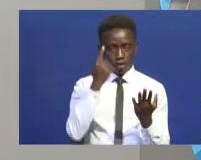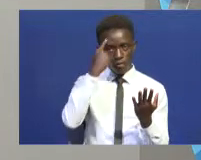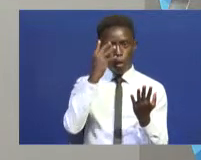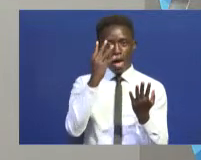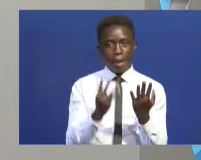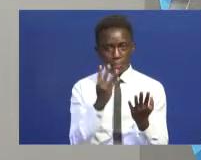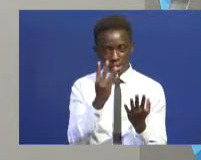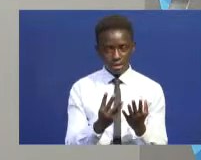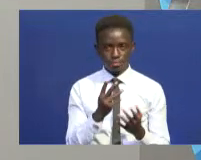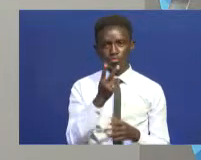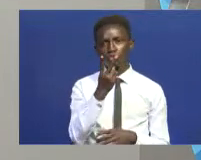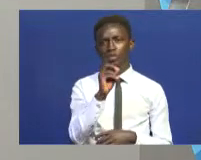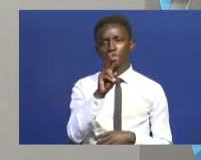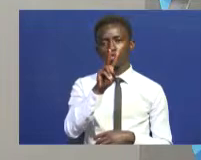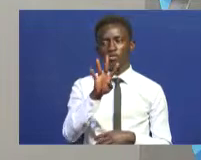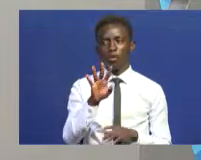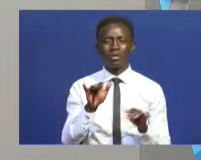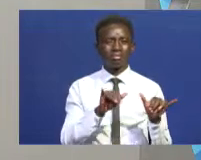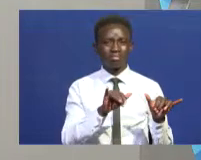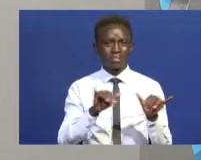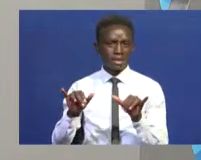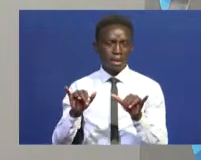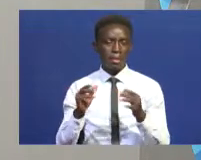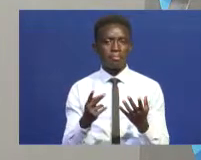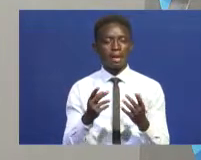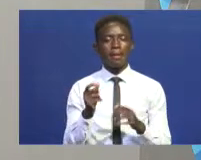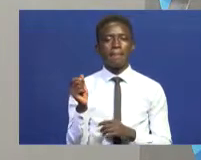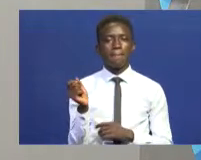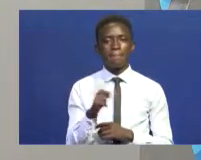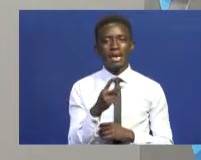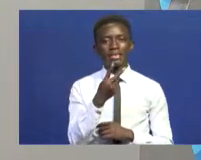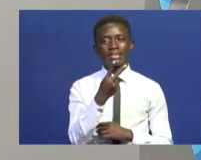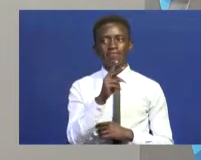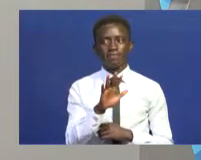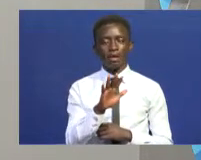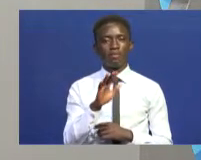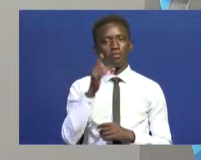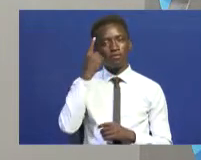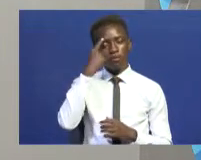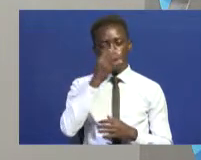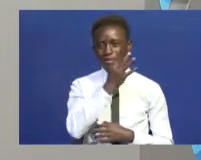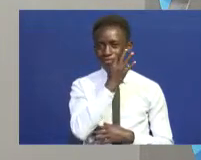2024 sawia na siku ya 25 mwezi mtukufu wa Ramadhani mwaka